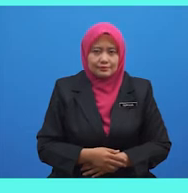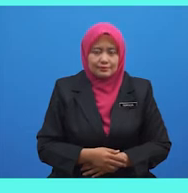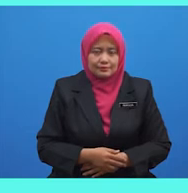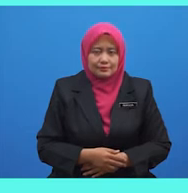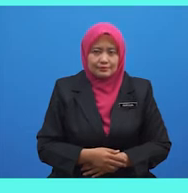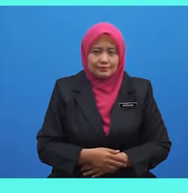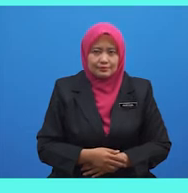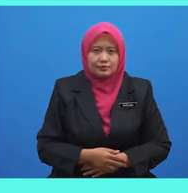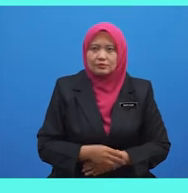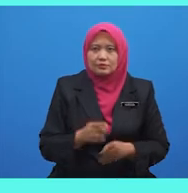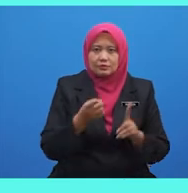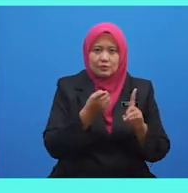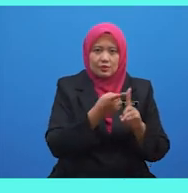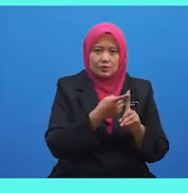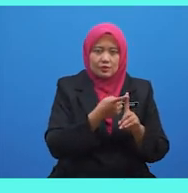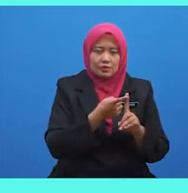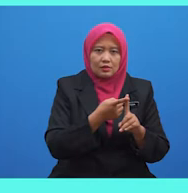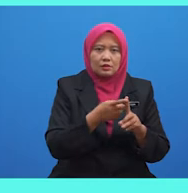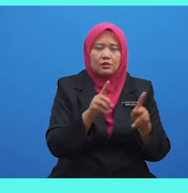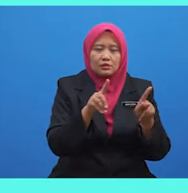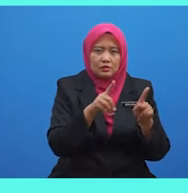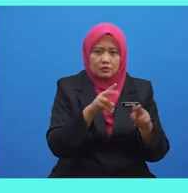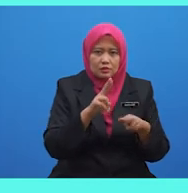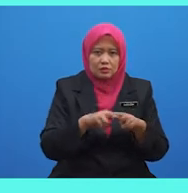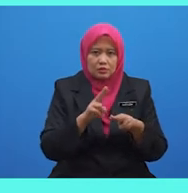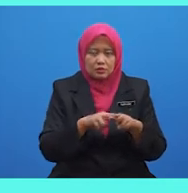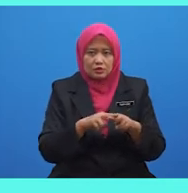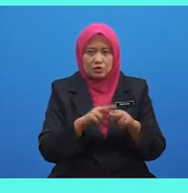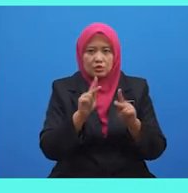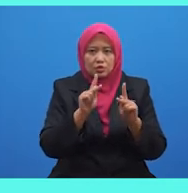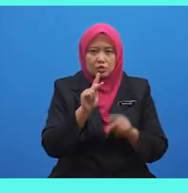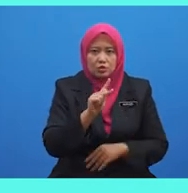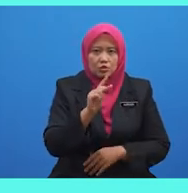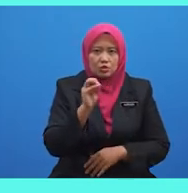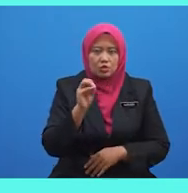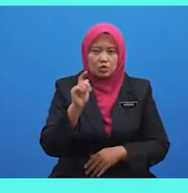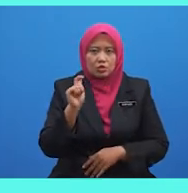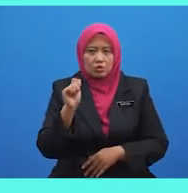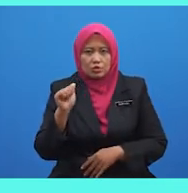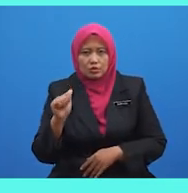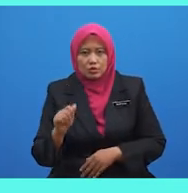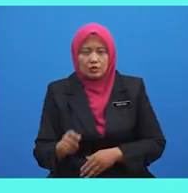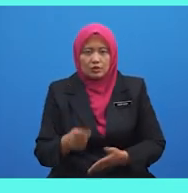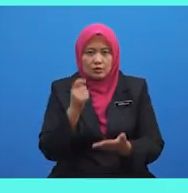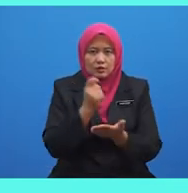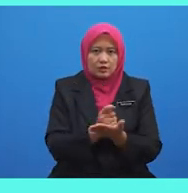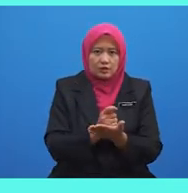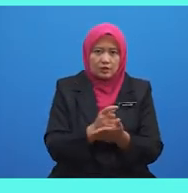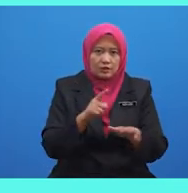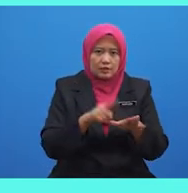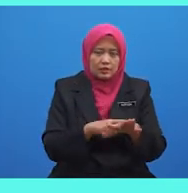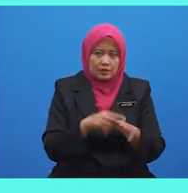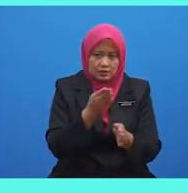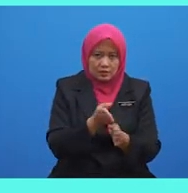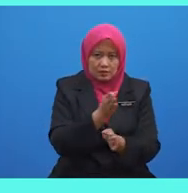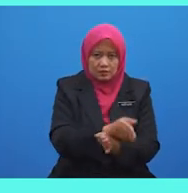Ciri-ciri pertahanannya ialah kedudukan kota pertahanan yang terletak di pesisiran sungai.